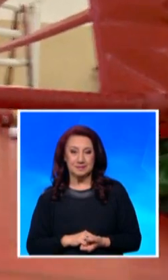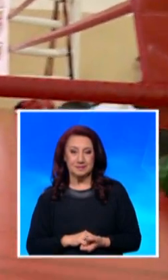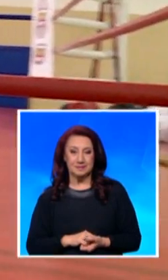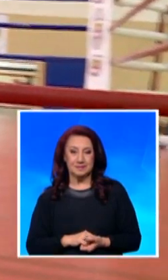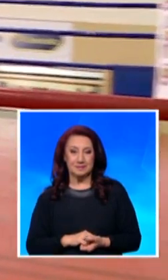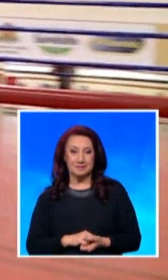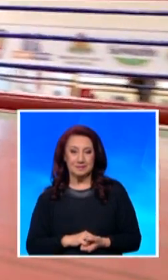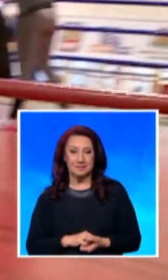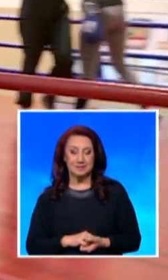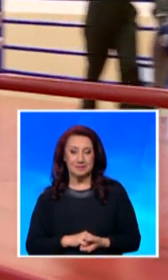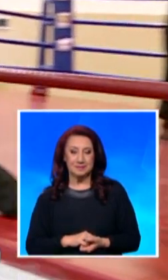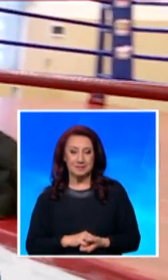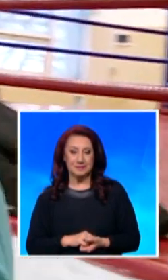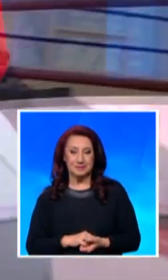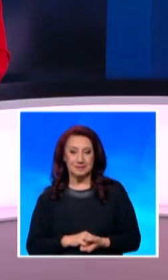Супер!